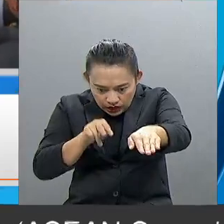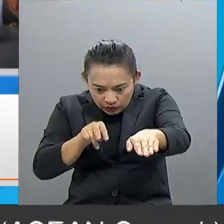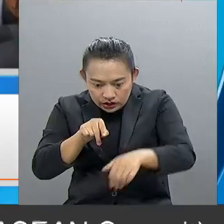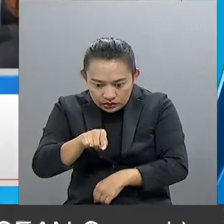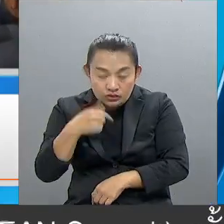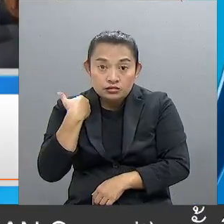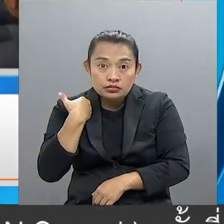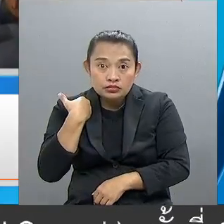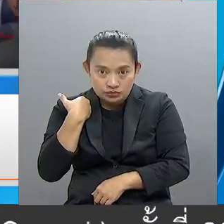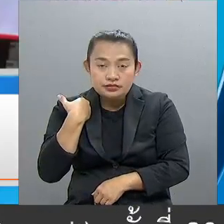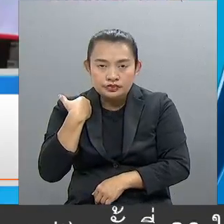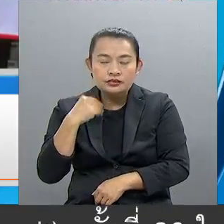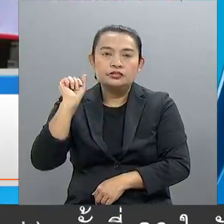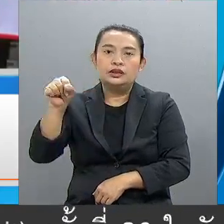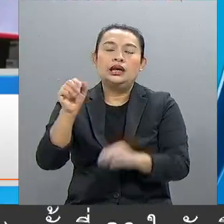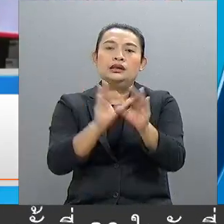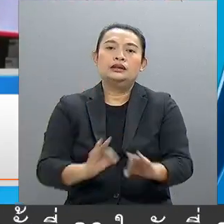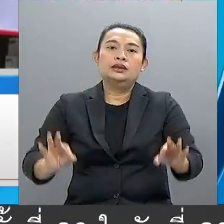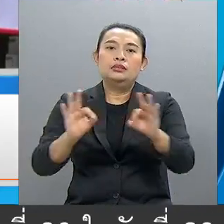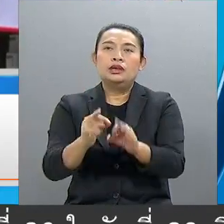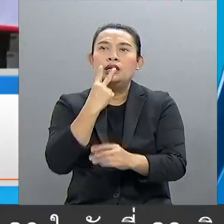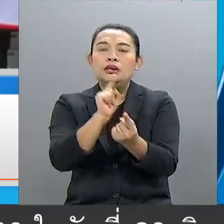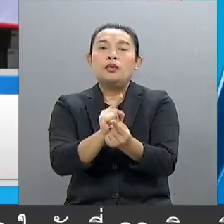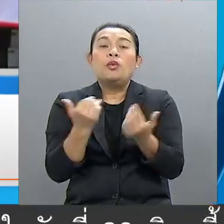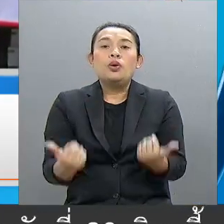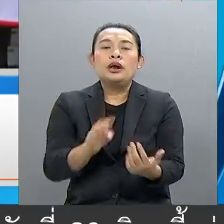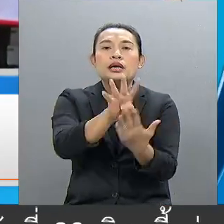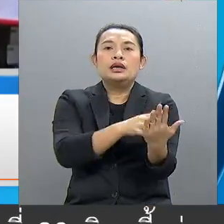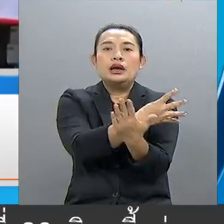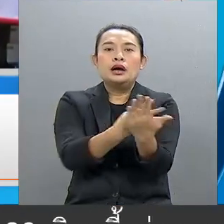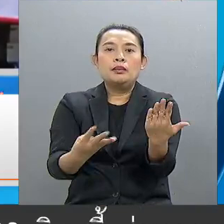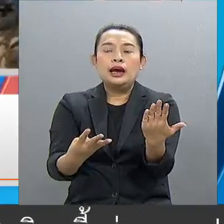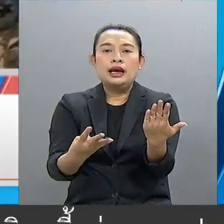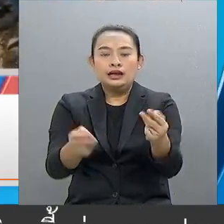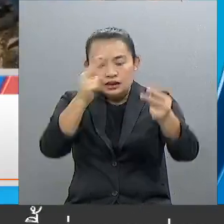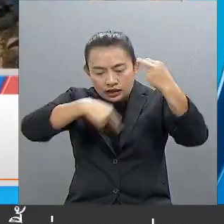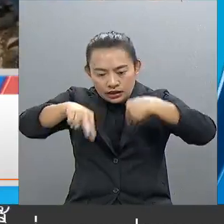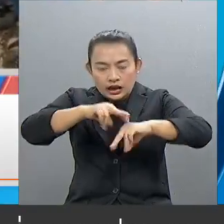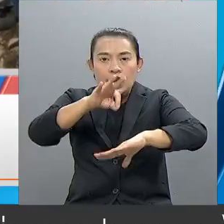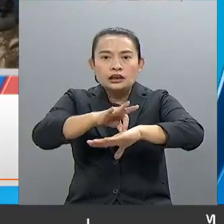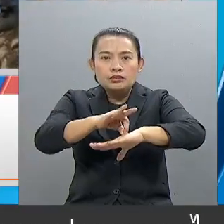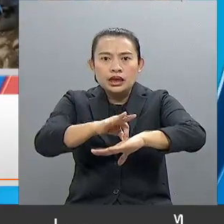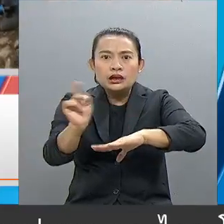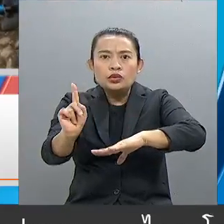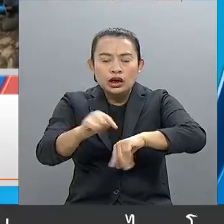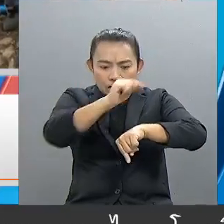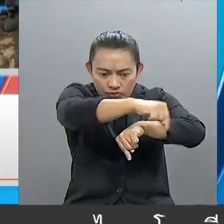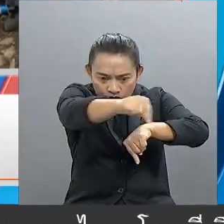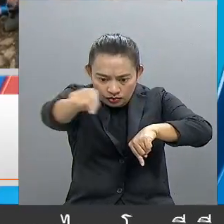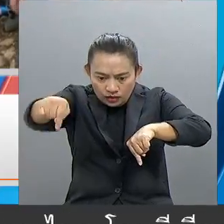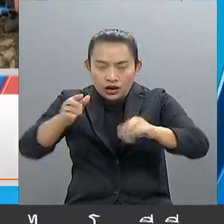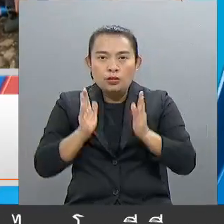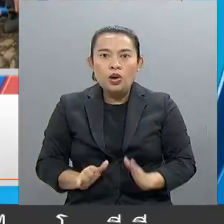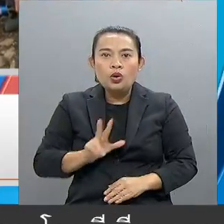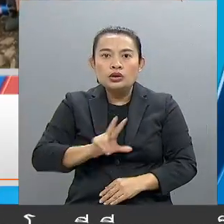ค่ะ แผนในการตามหาวันนี้จะโฟกัสไปที่จุดไหนบริเวณไหนเพราะว่าโอ้โหตั้ง 3-400 คนเนี่ย ครับผ